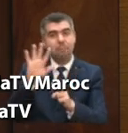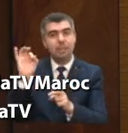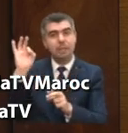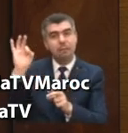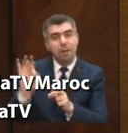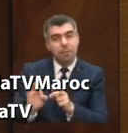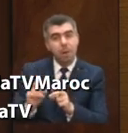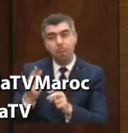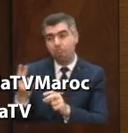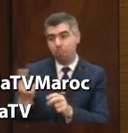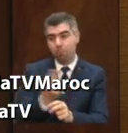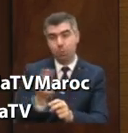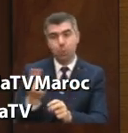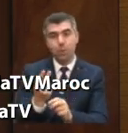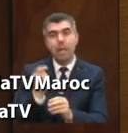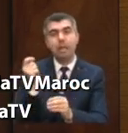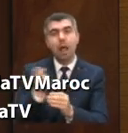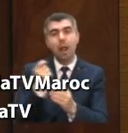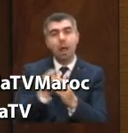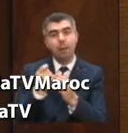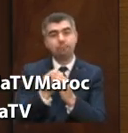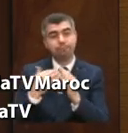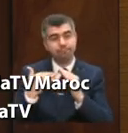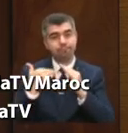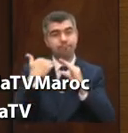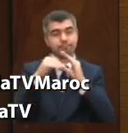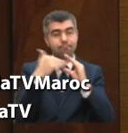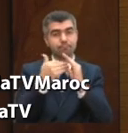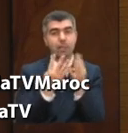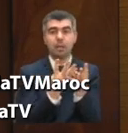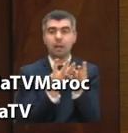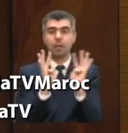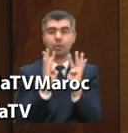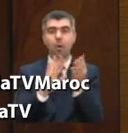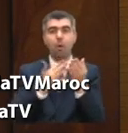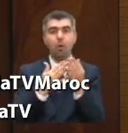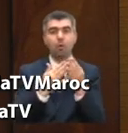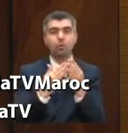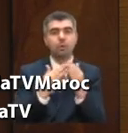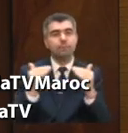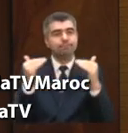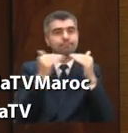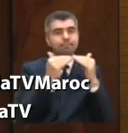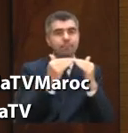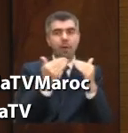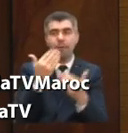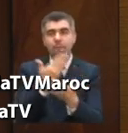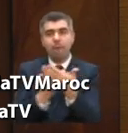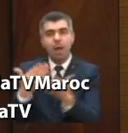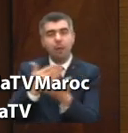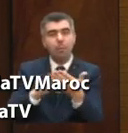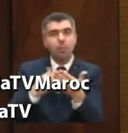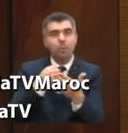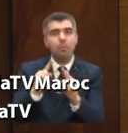هاتين الحالتين تعرض على لجنة مختصة لدراسة ملفاتها من أجل البت في مدى